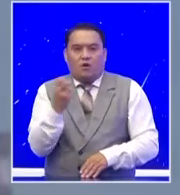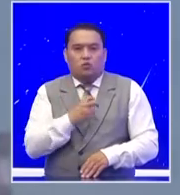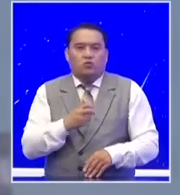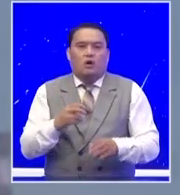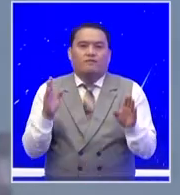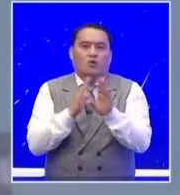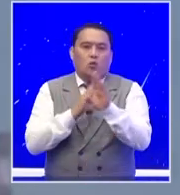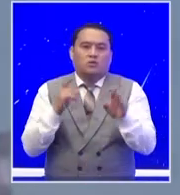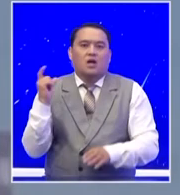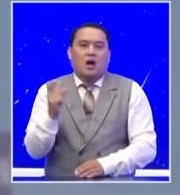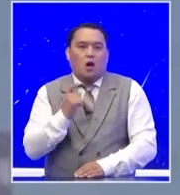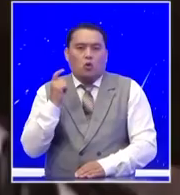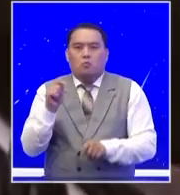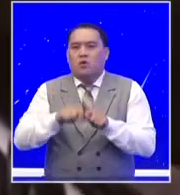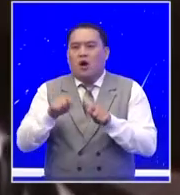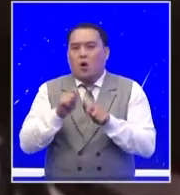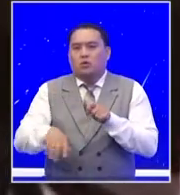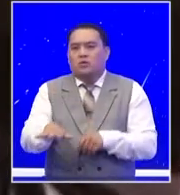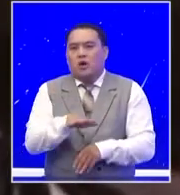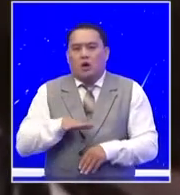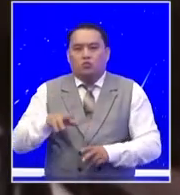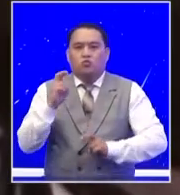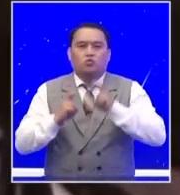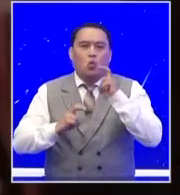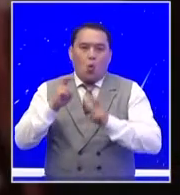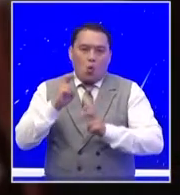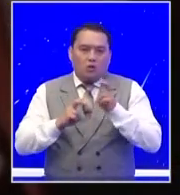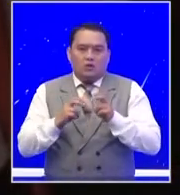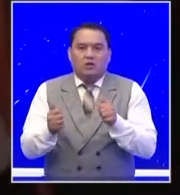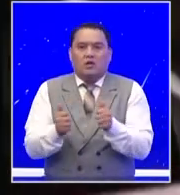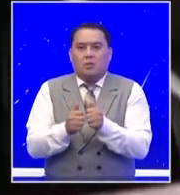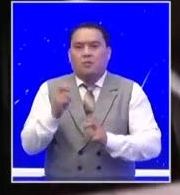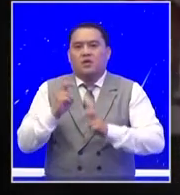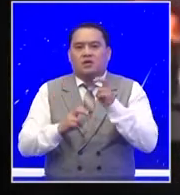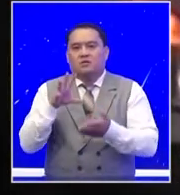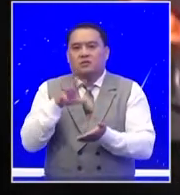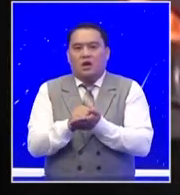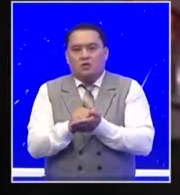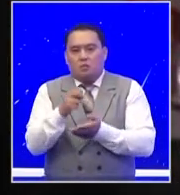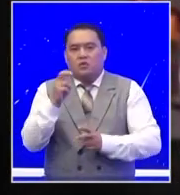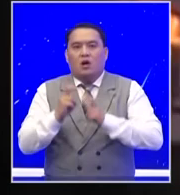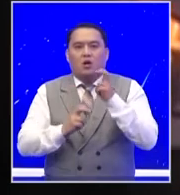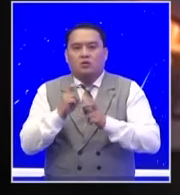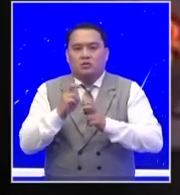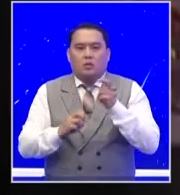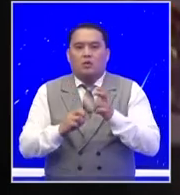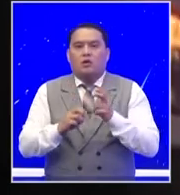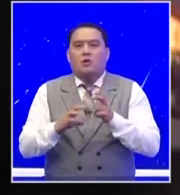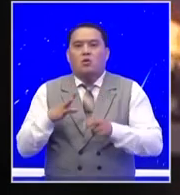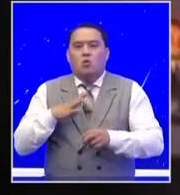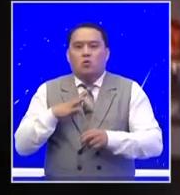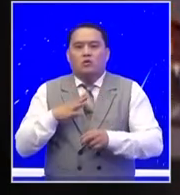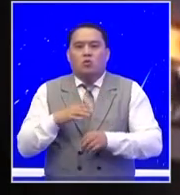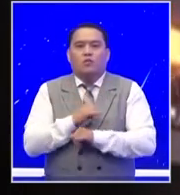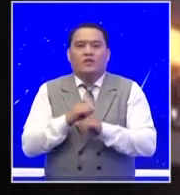концентрация аммиака. Экологи проверили и территорию индустриальных зон. Возле одного предприятия, занимающегося производством битума, концентрация